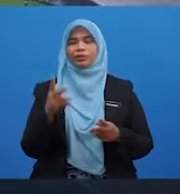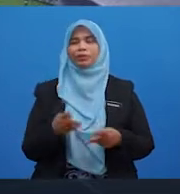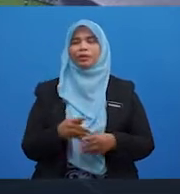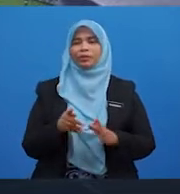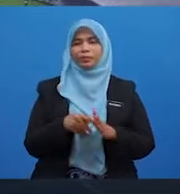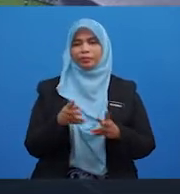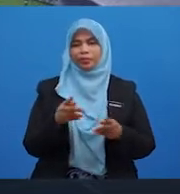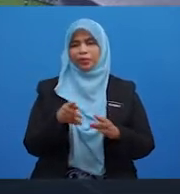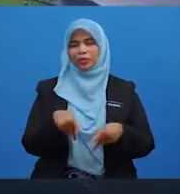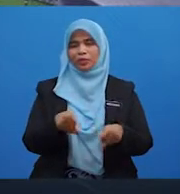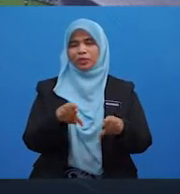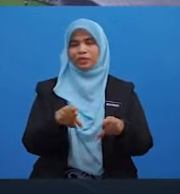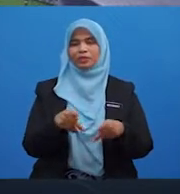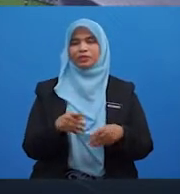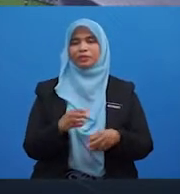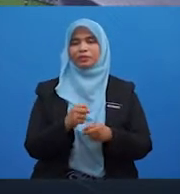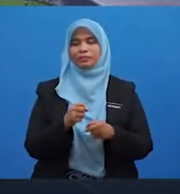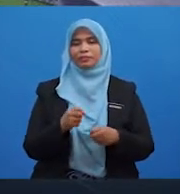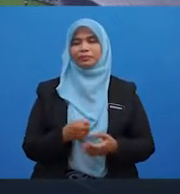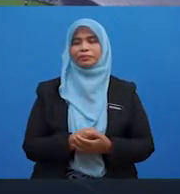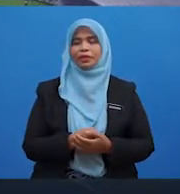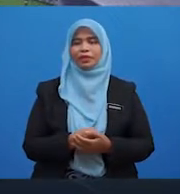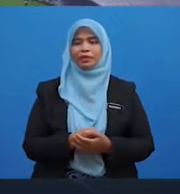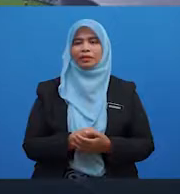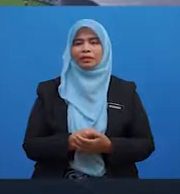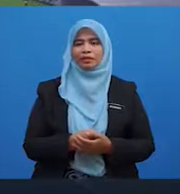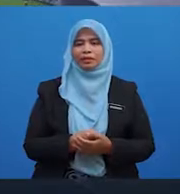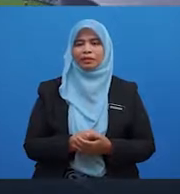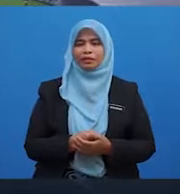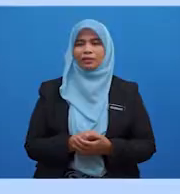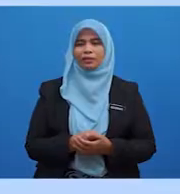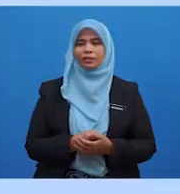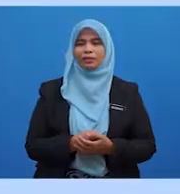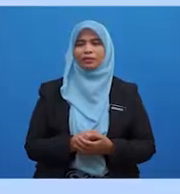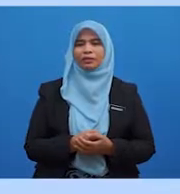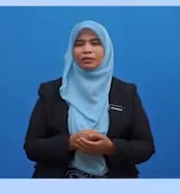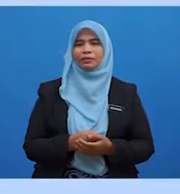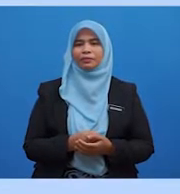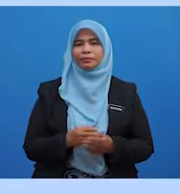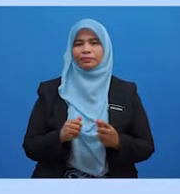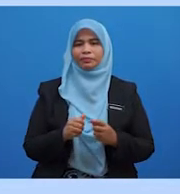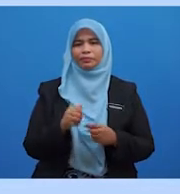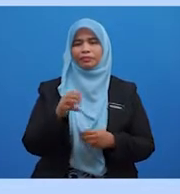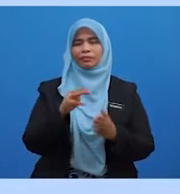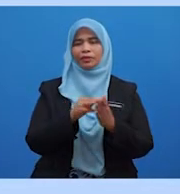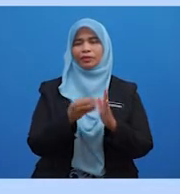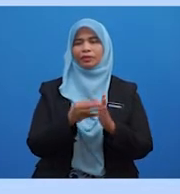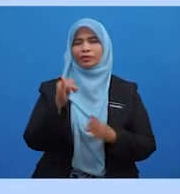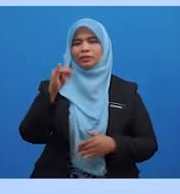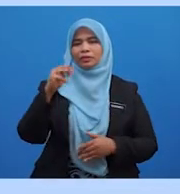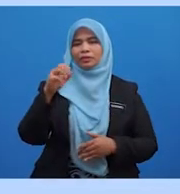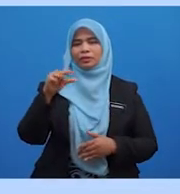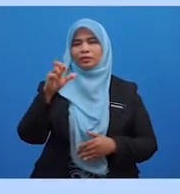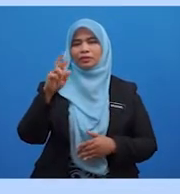penguasaan sesuatu kemahiran motor bukanlah satu fenomena baru. Menurut Wan, 1997, maksud